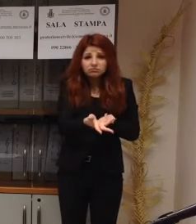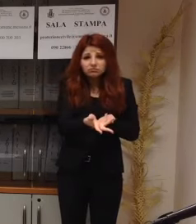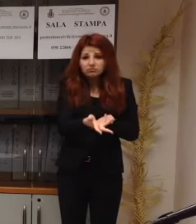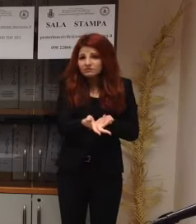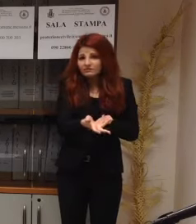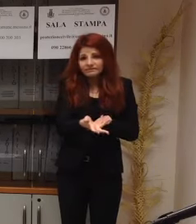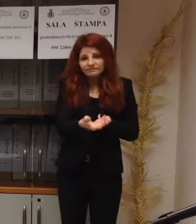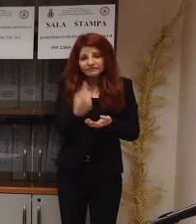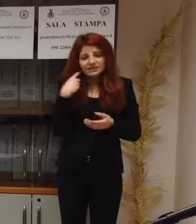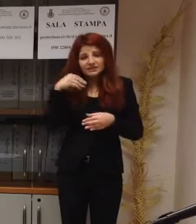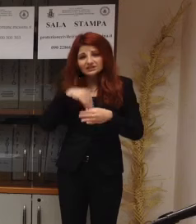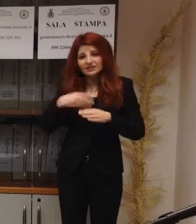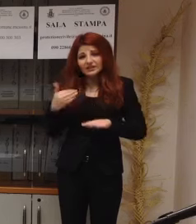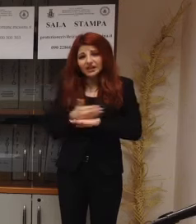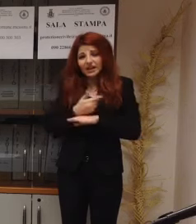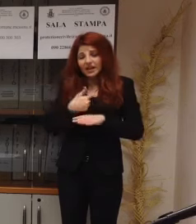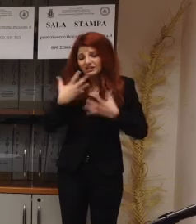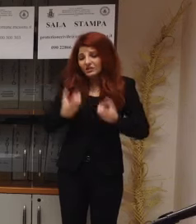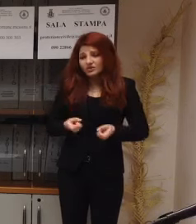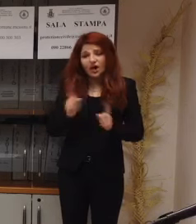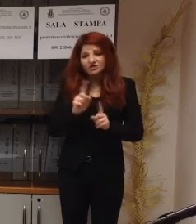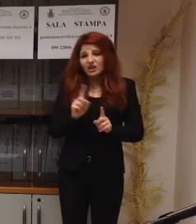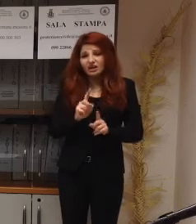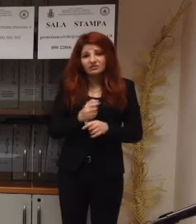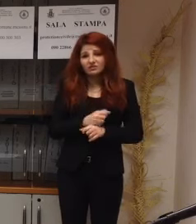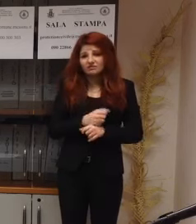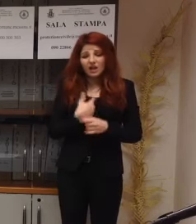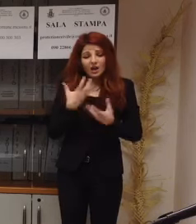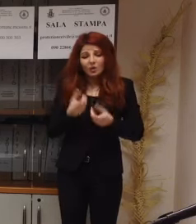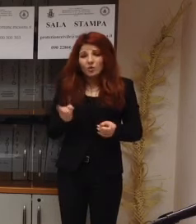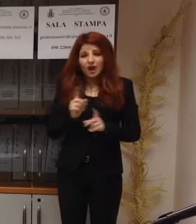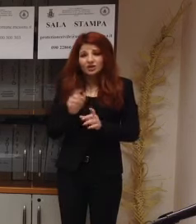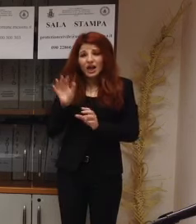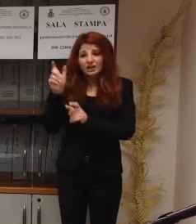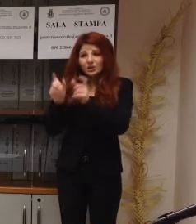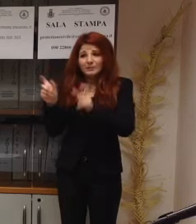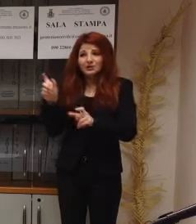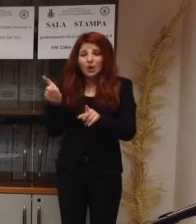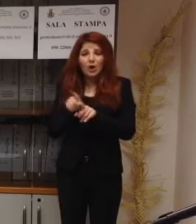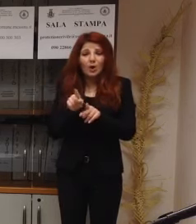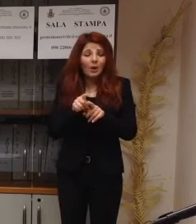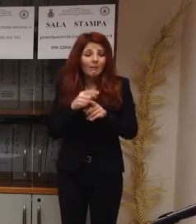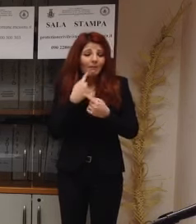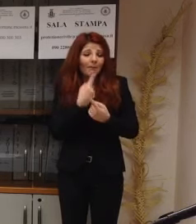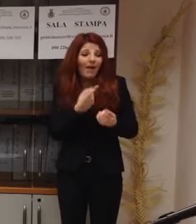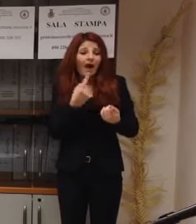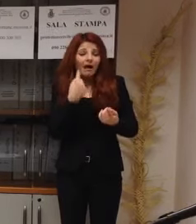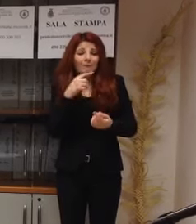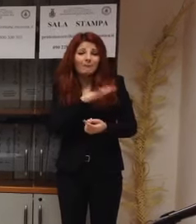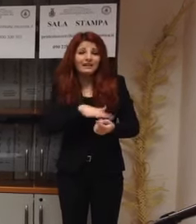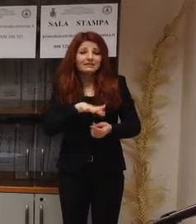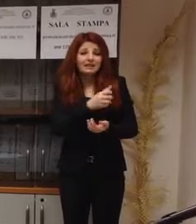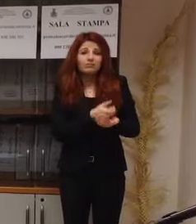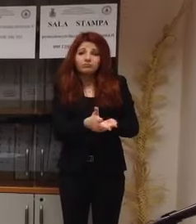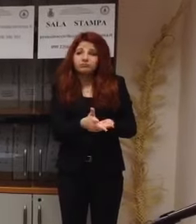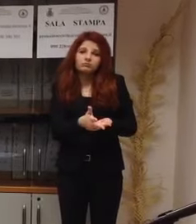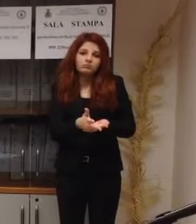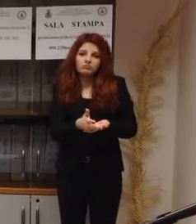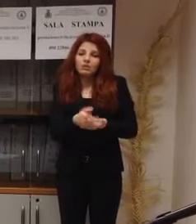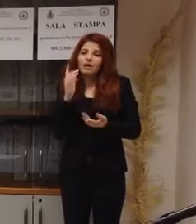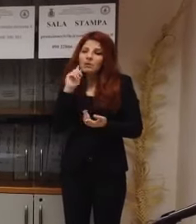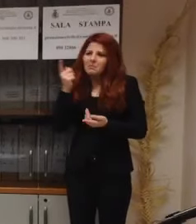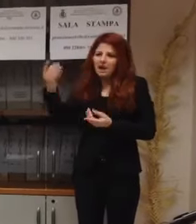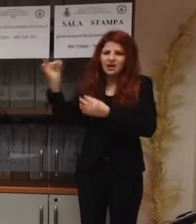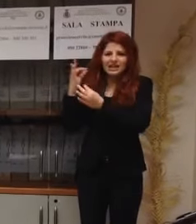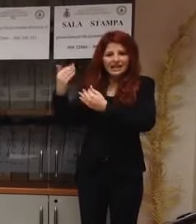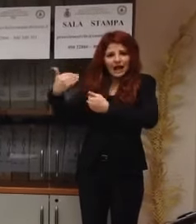io non l'accetto. Io sono qui, bersagliatemi, prendete me di mira, ma non toccate la città di Messina, non